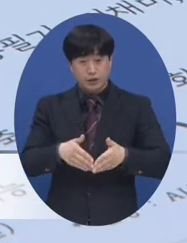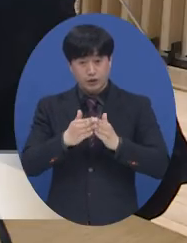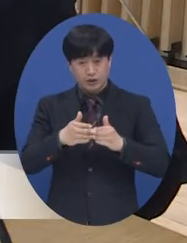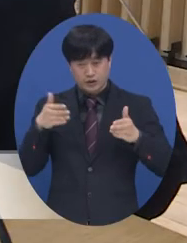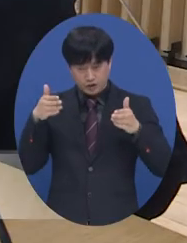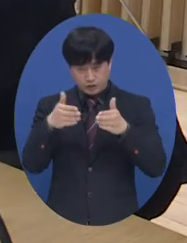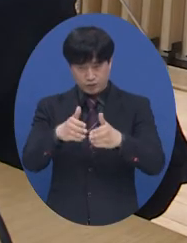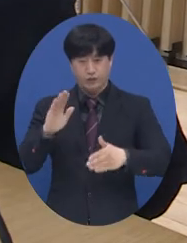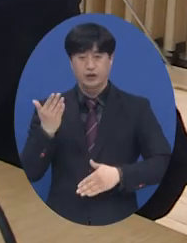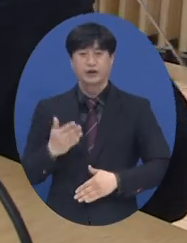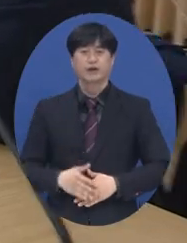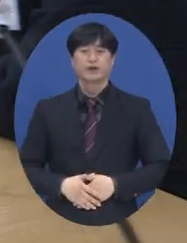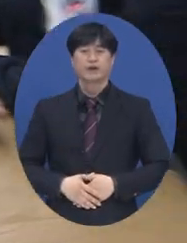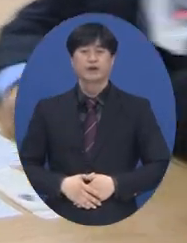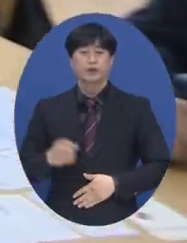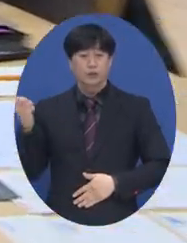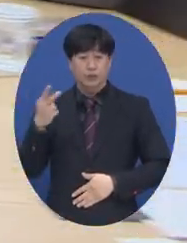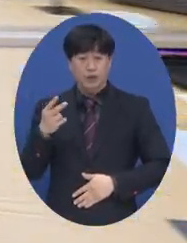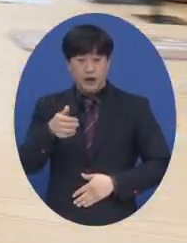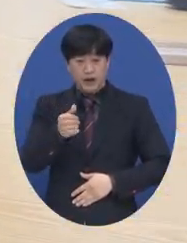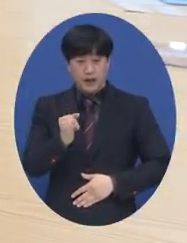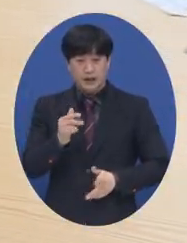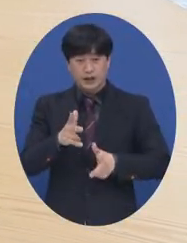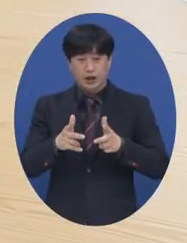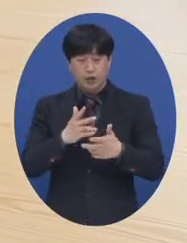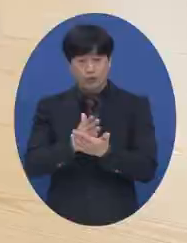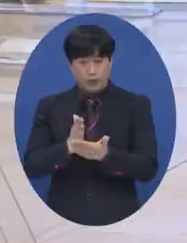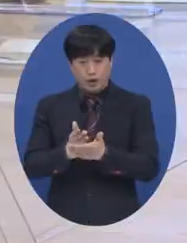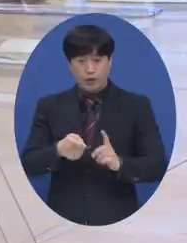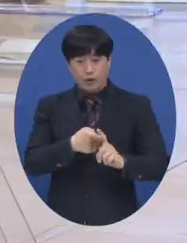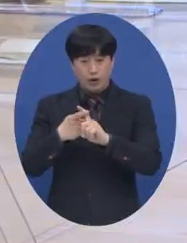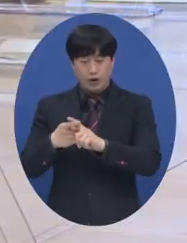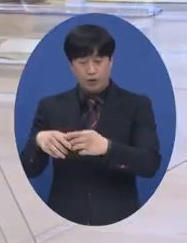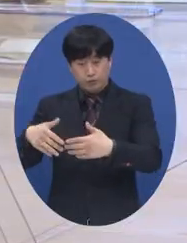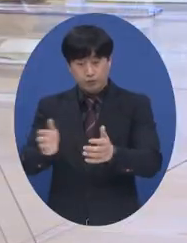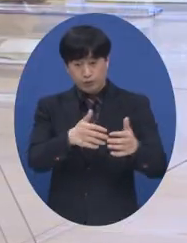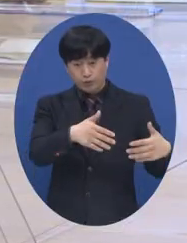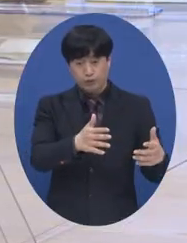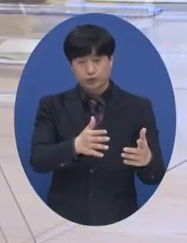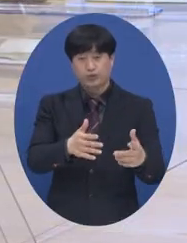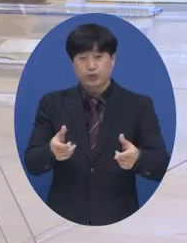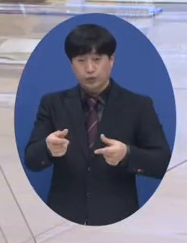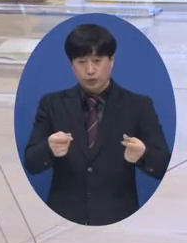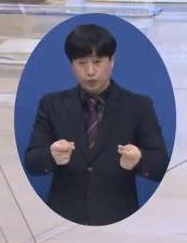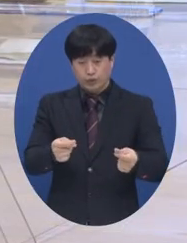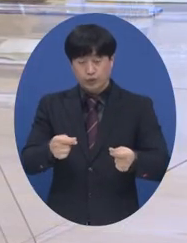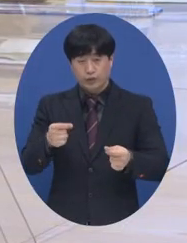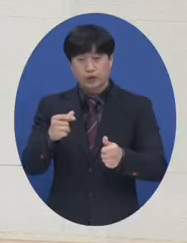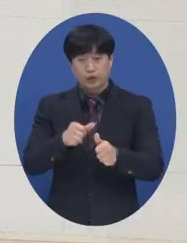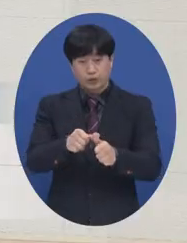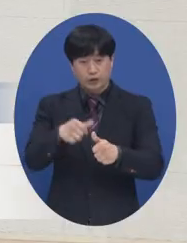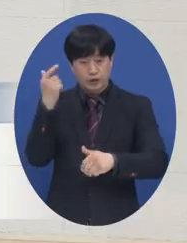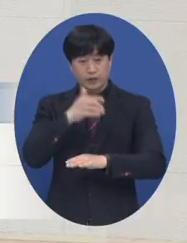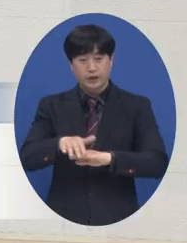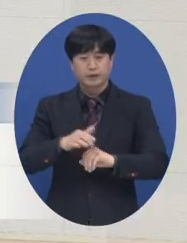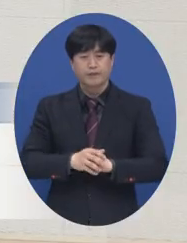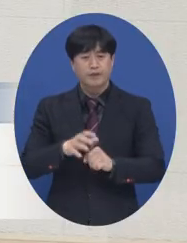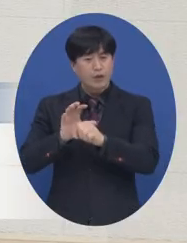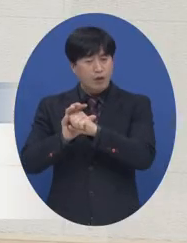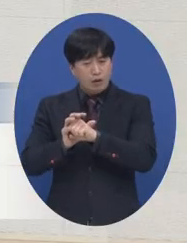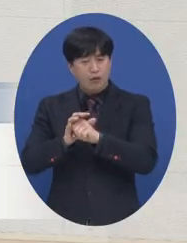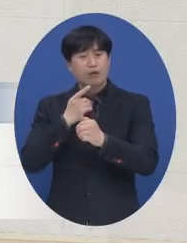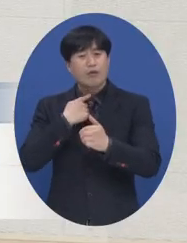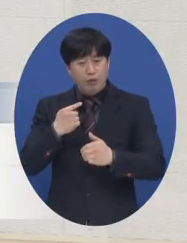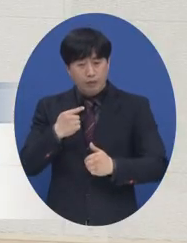주력하게 됩니다 또한 인공지능 사업분야 관련 부서간 조율과 자문을 수행한다는 구성입니다 그러나 1구 라는